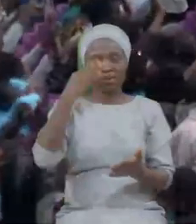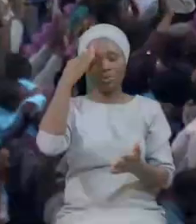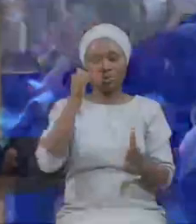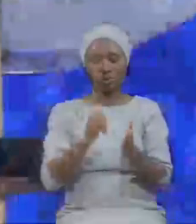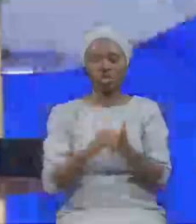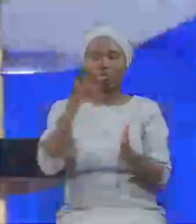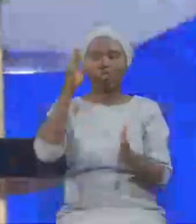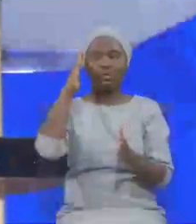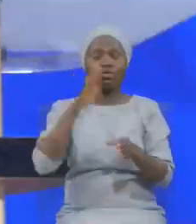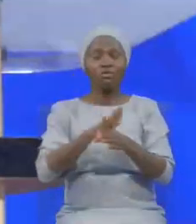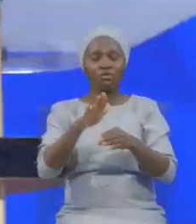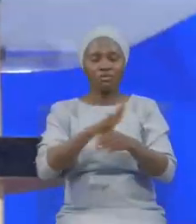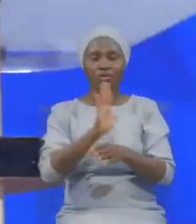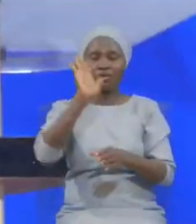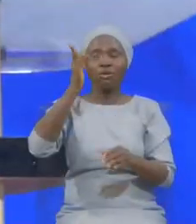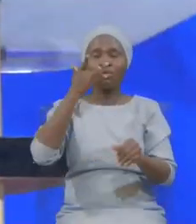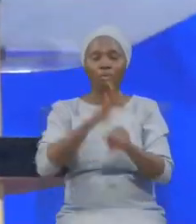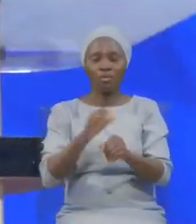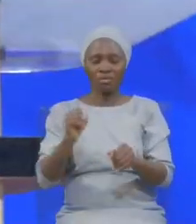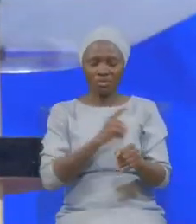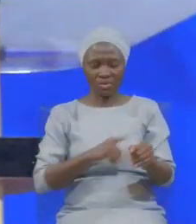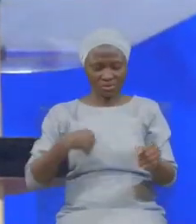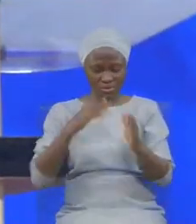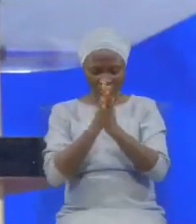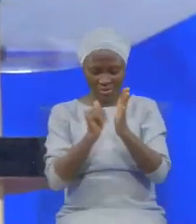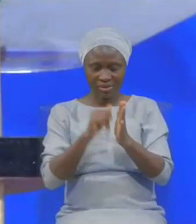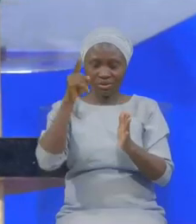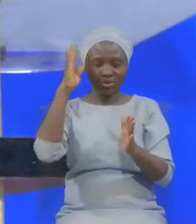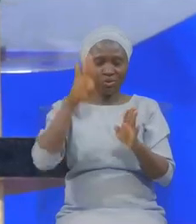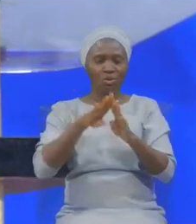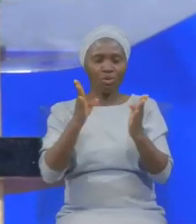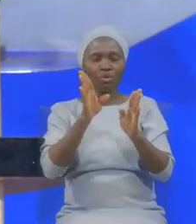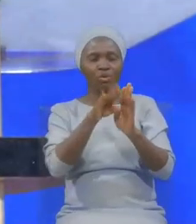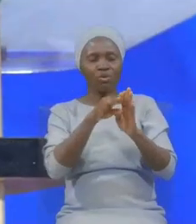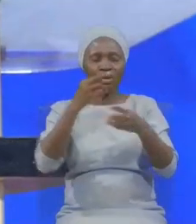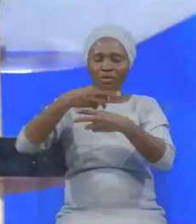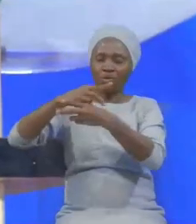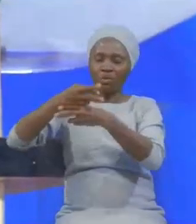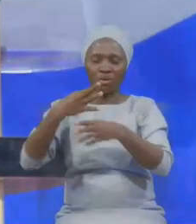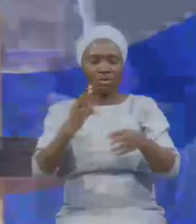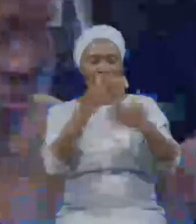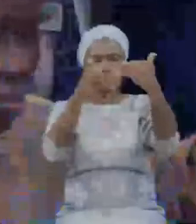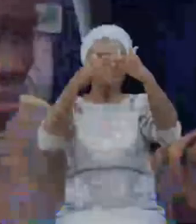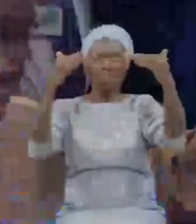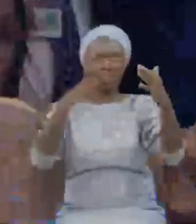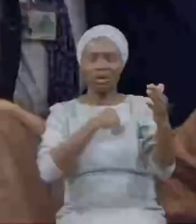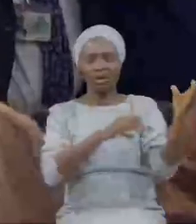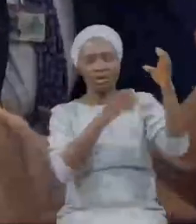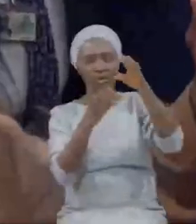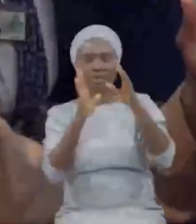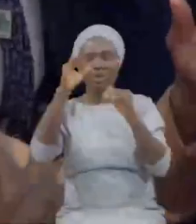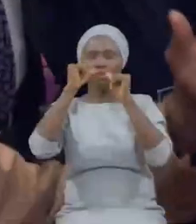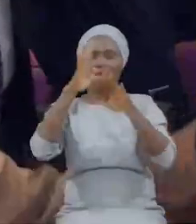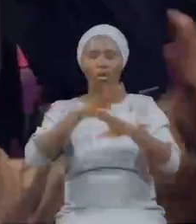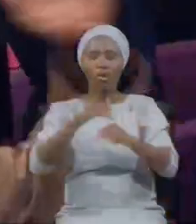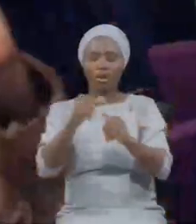vas accomplir tes promesses. Seigneur, nous prions que tu ouvres les écluses des cieux. Répands ta bénédiction sur tout